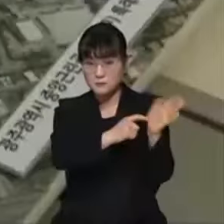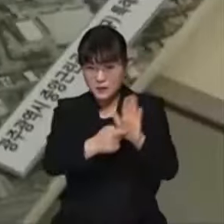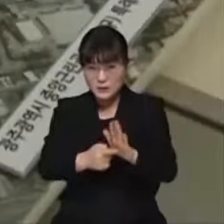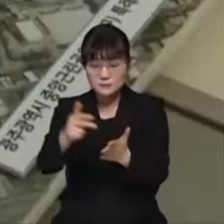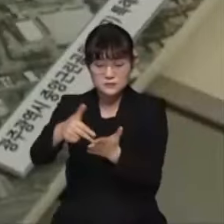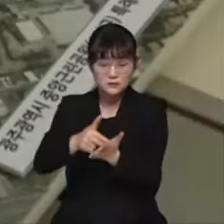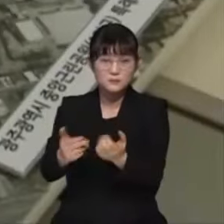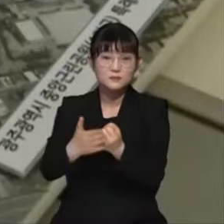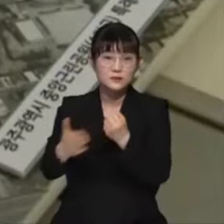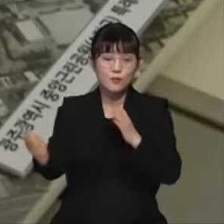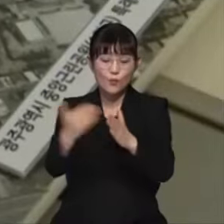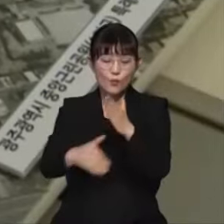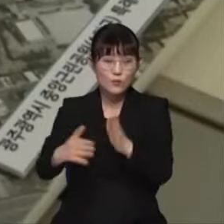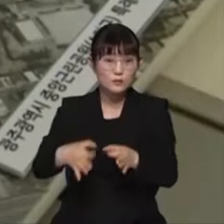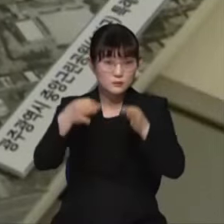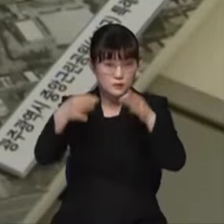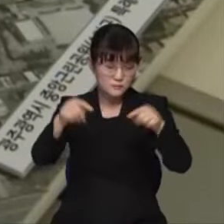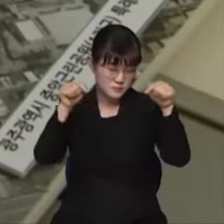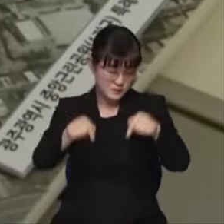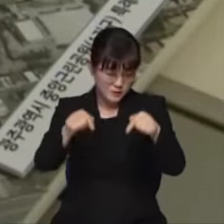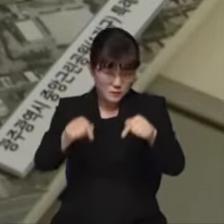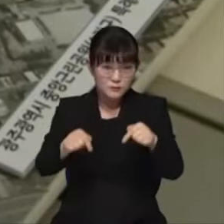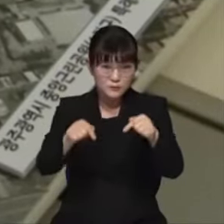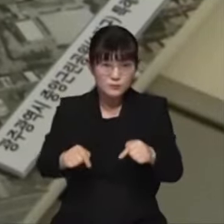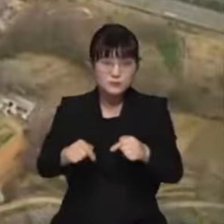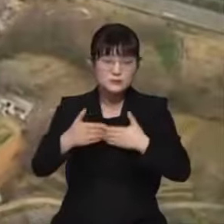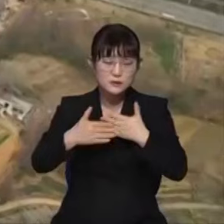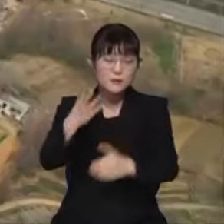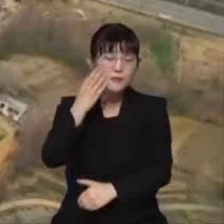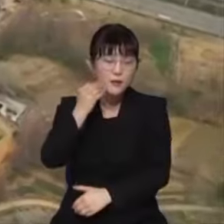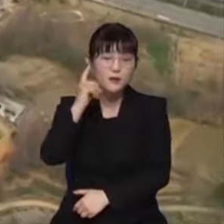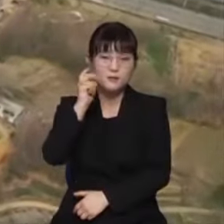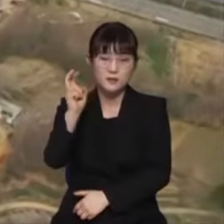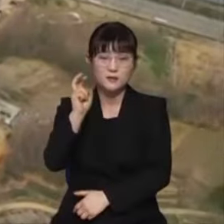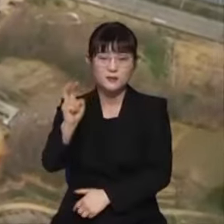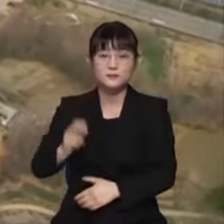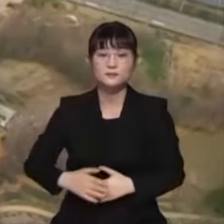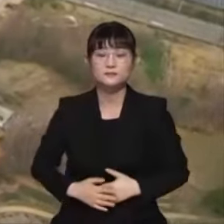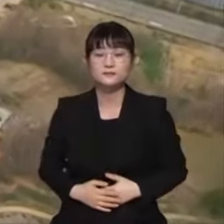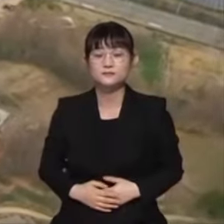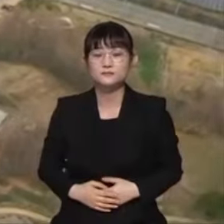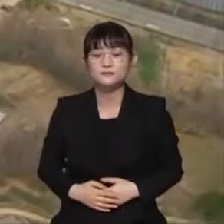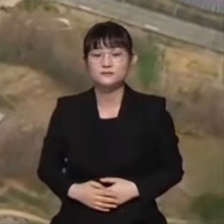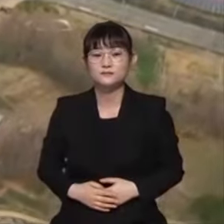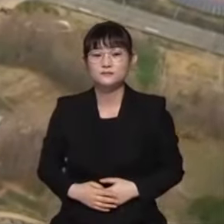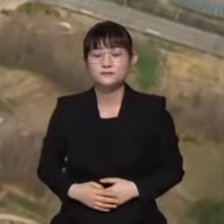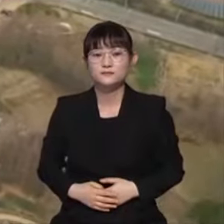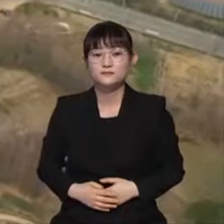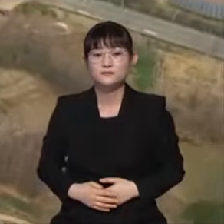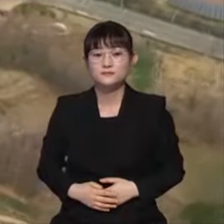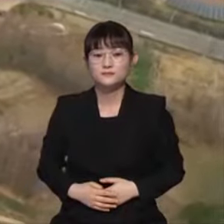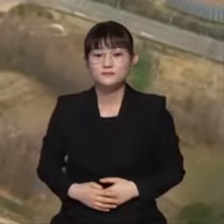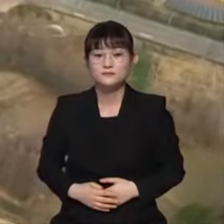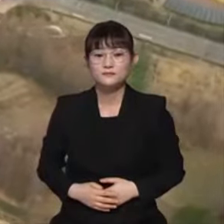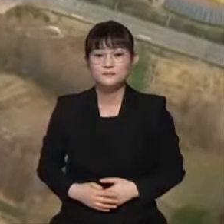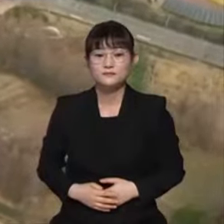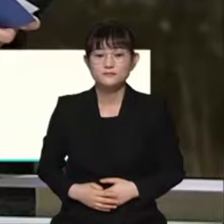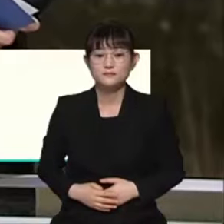입장이어서 공공기여금 협상 역시 큰 무리 없이 진행될 것으로 전망됩니다. KBC